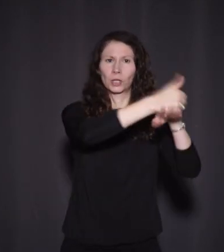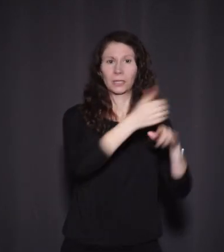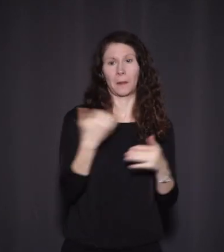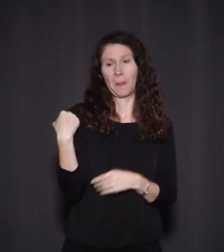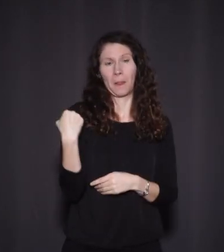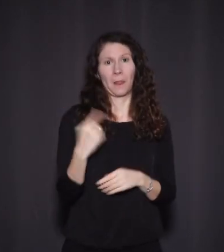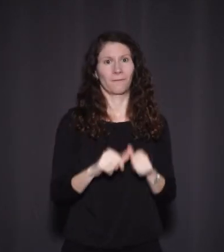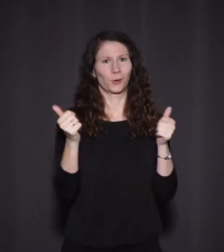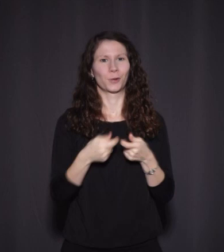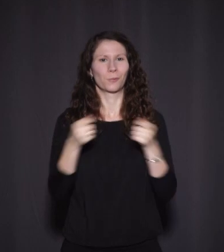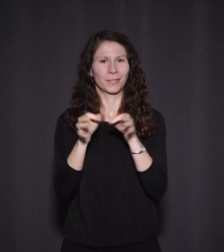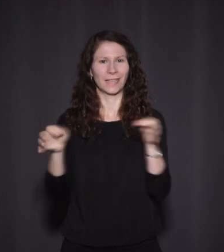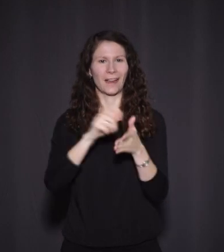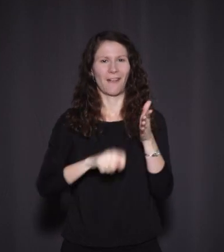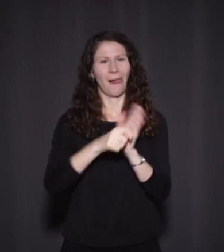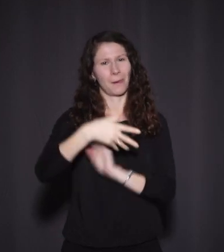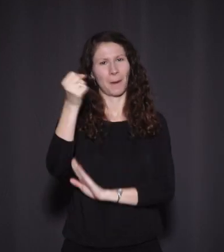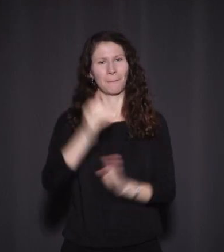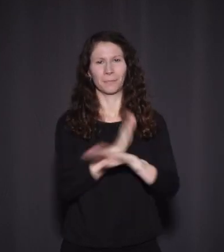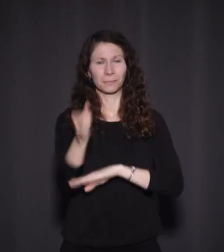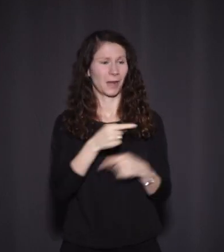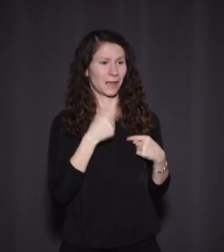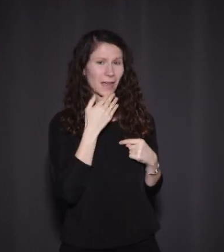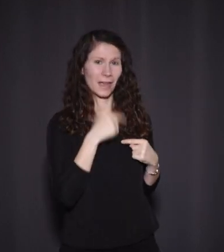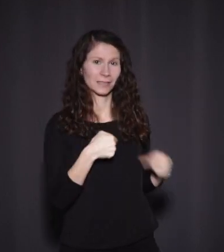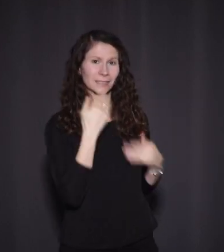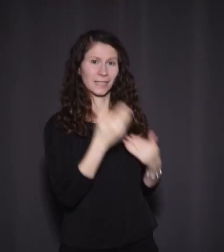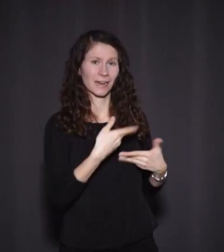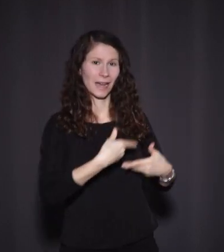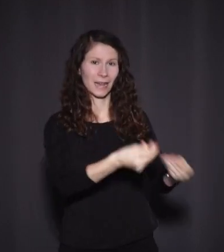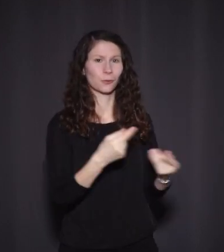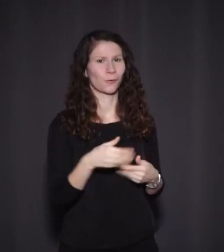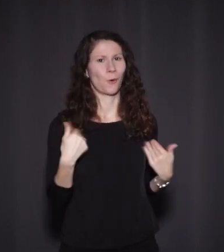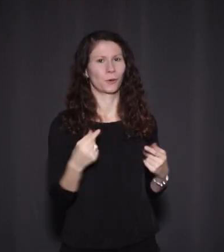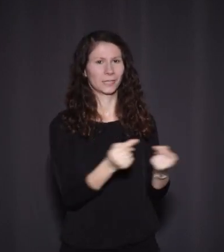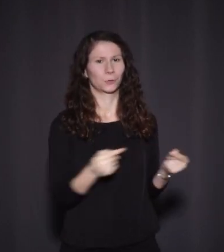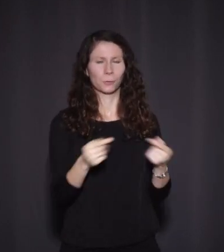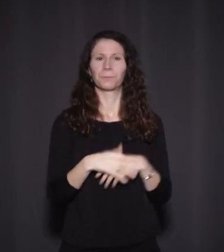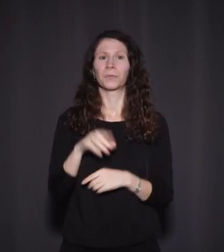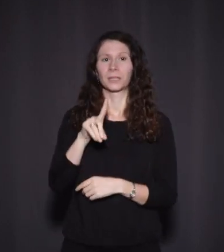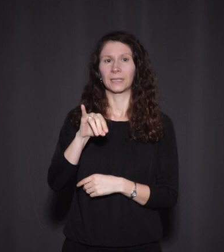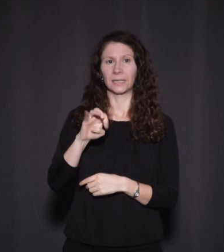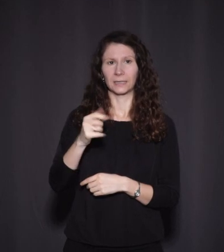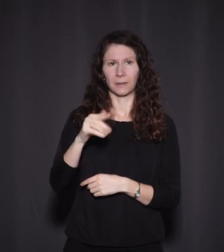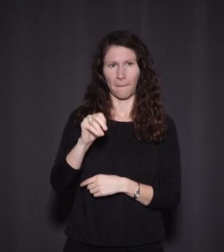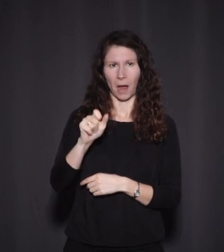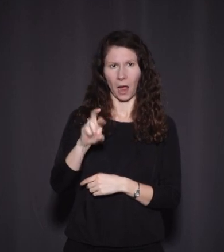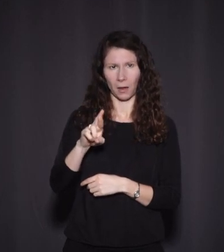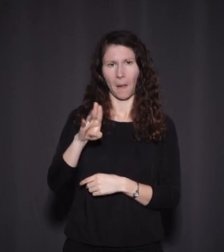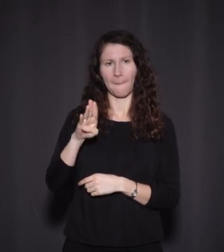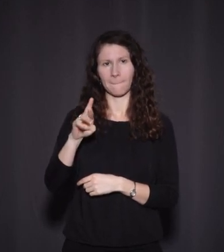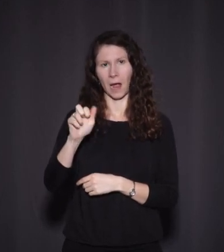Bundestag. Schön, dass Sie da sind. Herzlichen Dank für die Einladung. Ich freue mich auf die Diskussion. Und die wird geführt mit Dietmar Bartsch. Er ist der Co-Vorsitzende der Linken